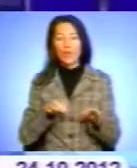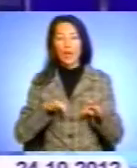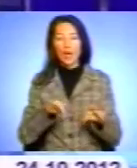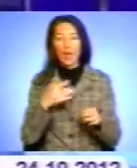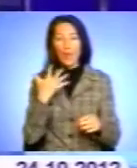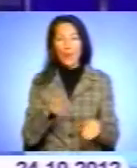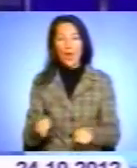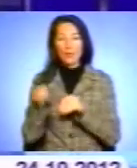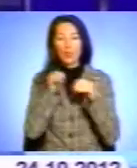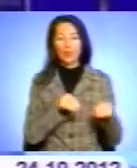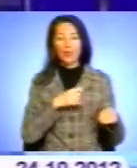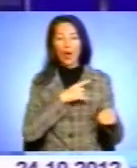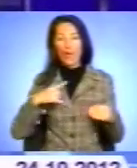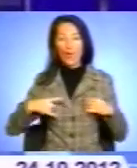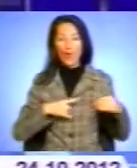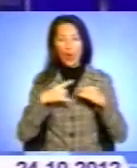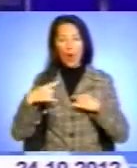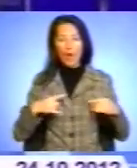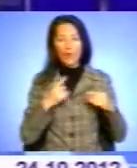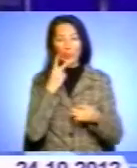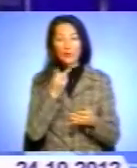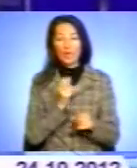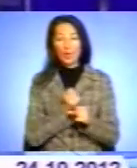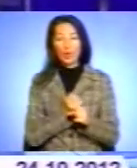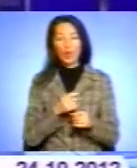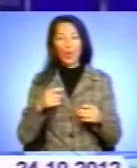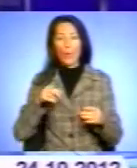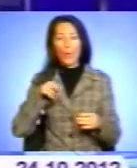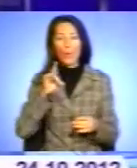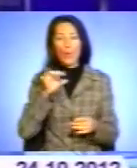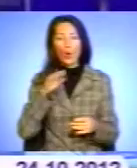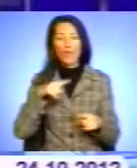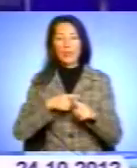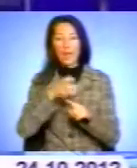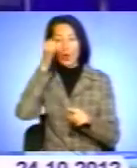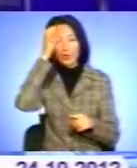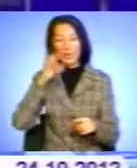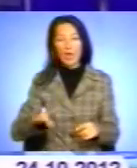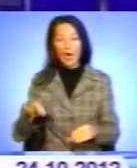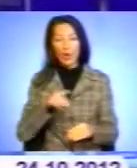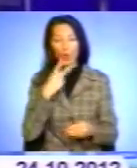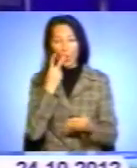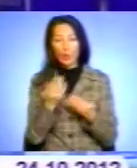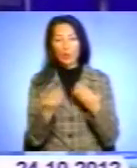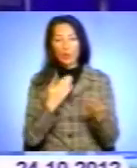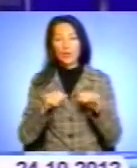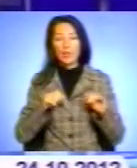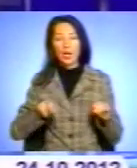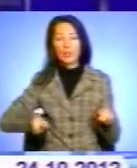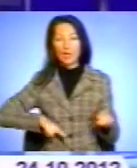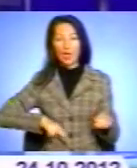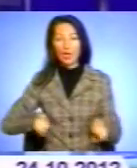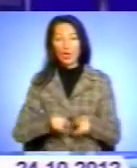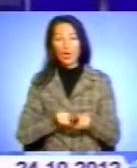флюорографів. Подивився, як працює профтехосвіта регіону. Також президент поспілкувався з адміністрацією та діловими